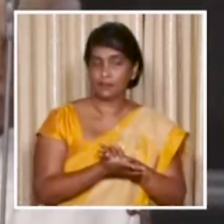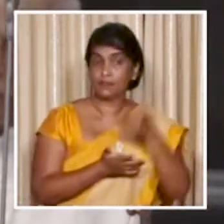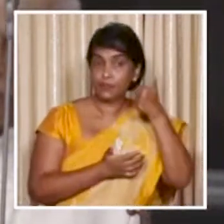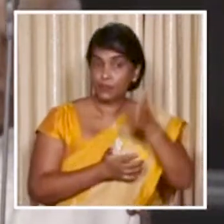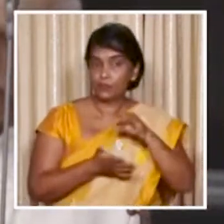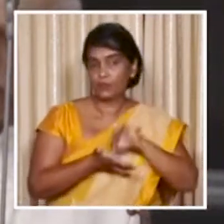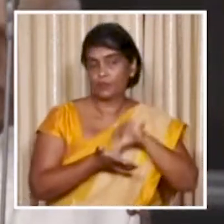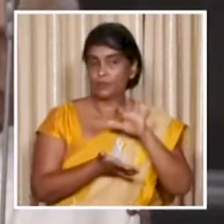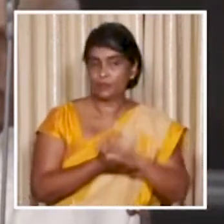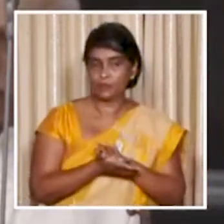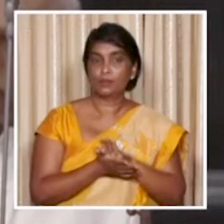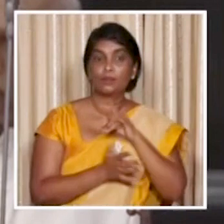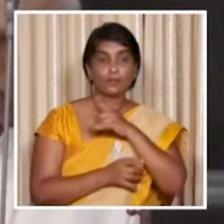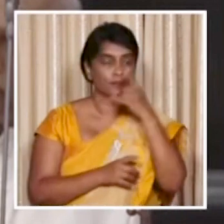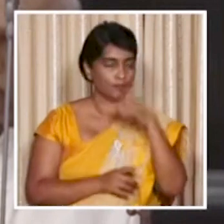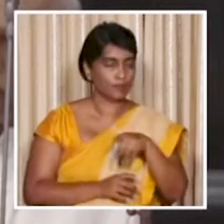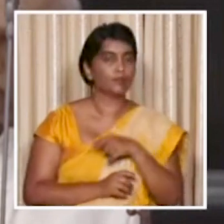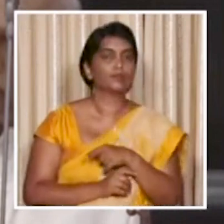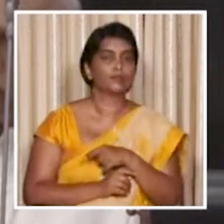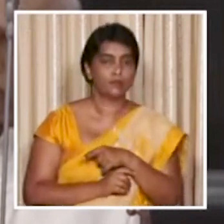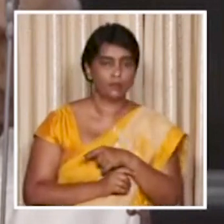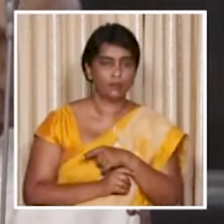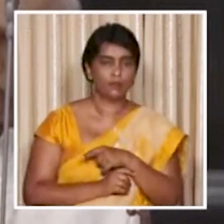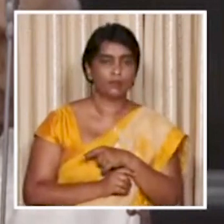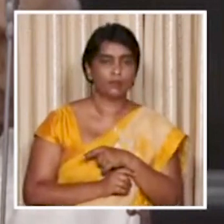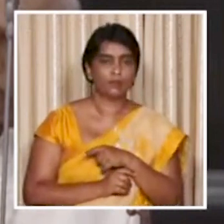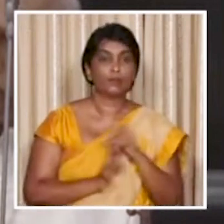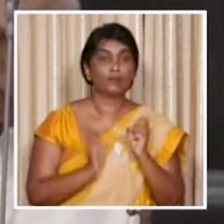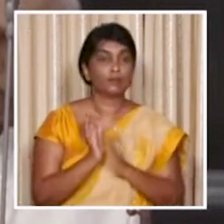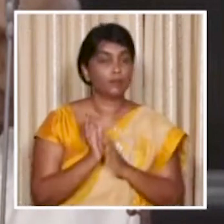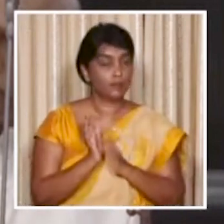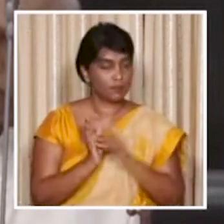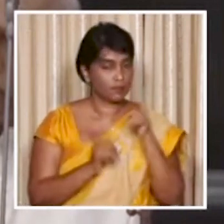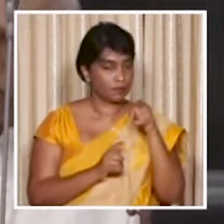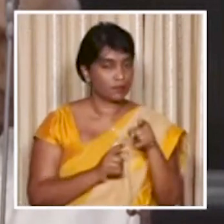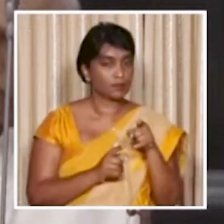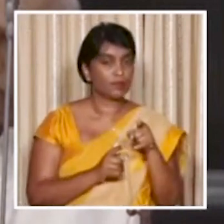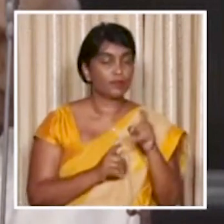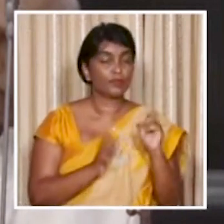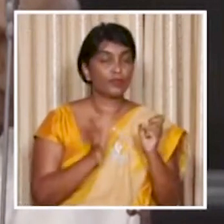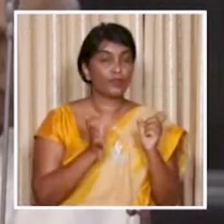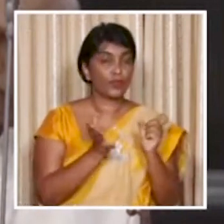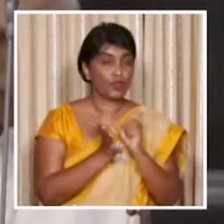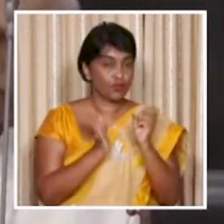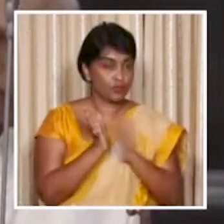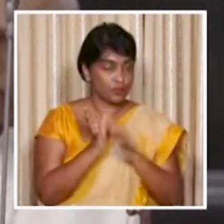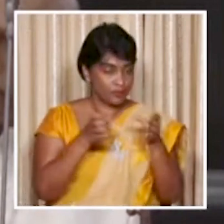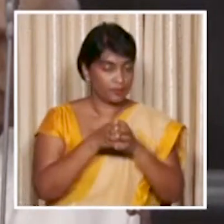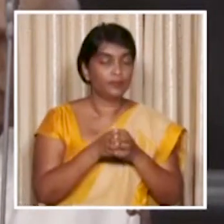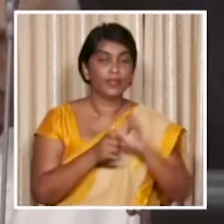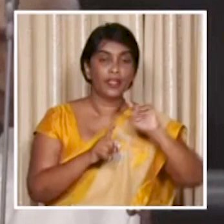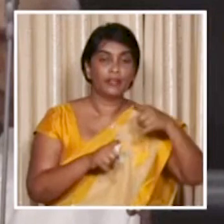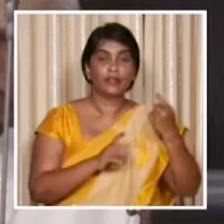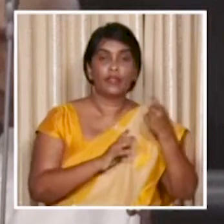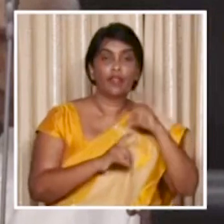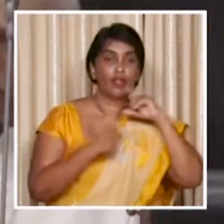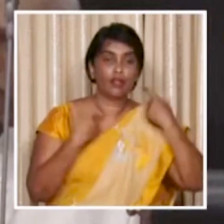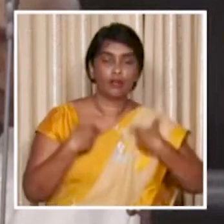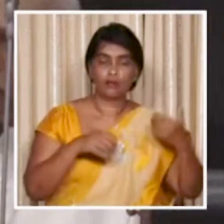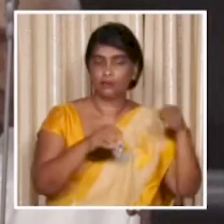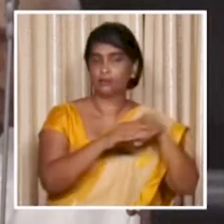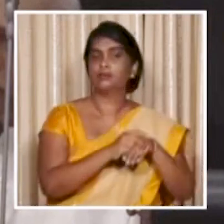දිනයක්. ඒත් ඒ නිසා ඒ කොමිටිය ගිහින් ඒ කොමිෂම ගිහින් ඒ වෙනුවට වෙන නීතිඥෙක්